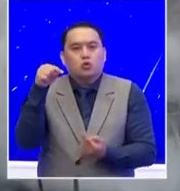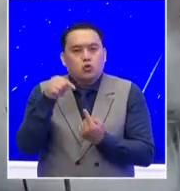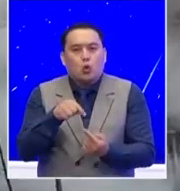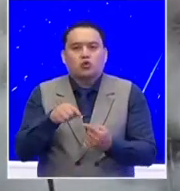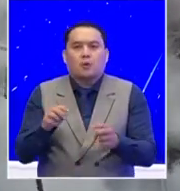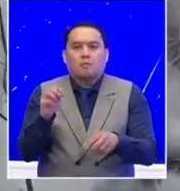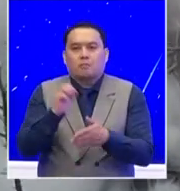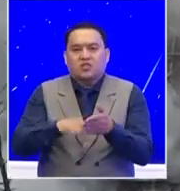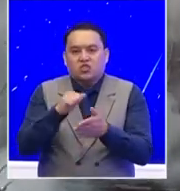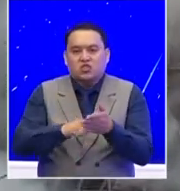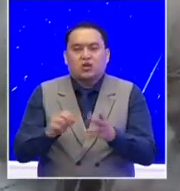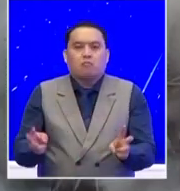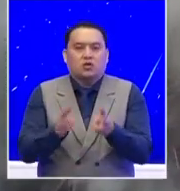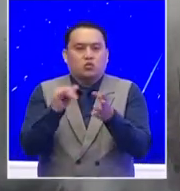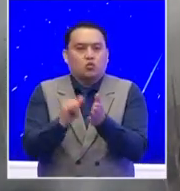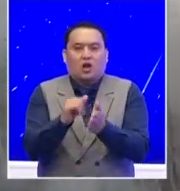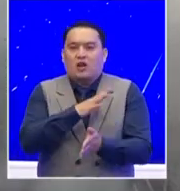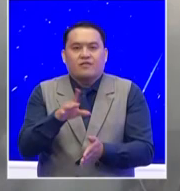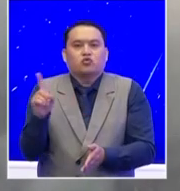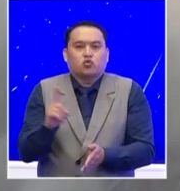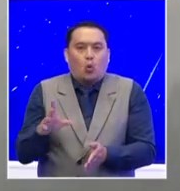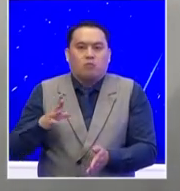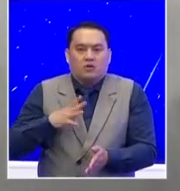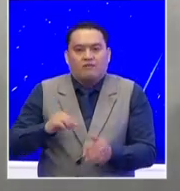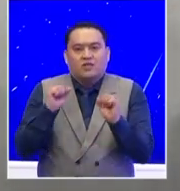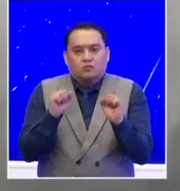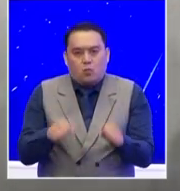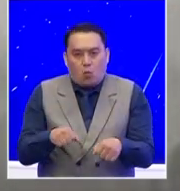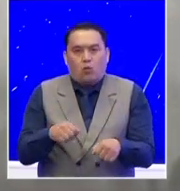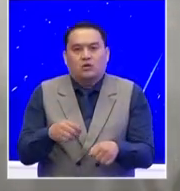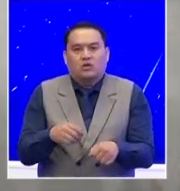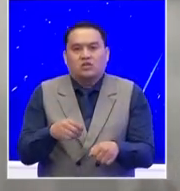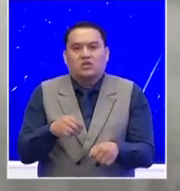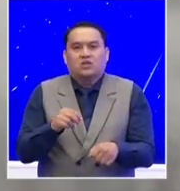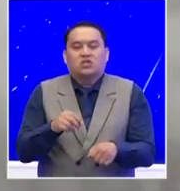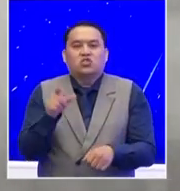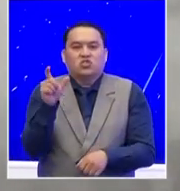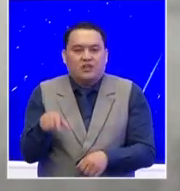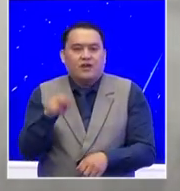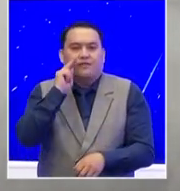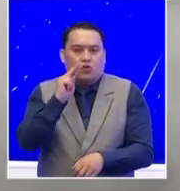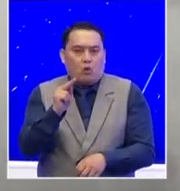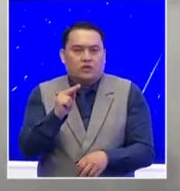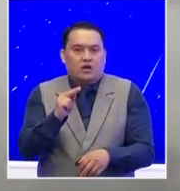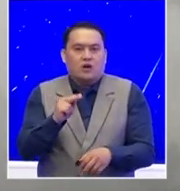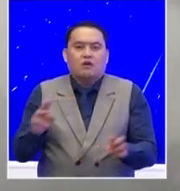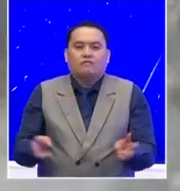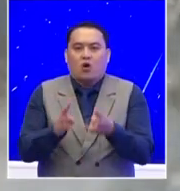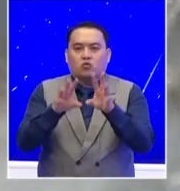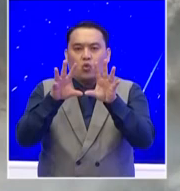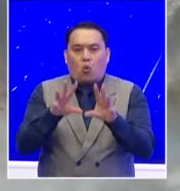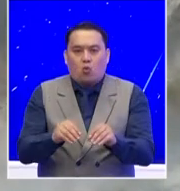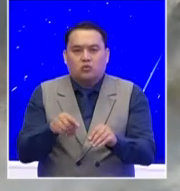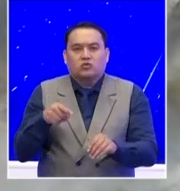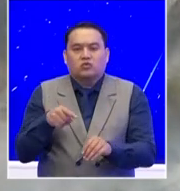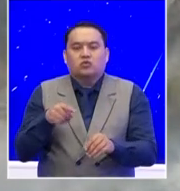причина пожара пока не установлена, но эксперты считают, что к нему, вероятнее всего, привел человеческий фактор. К борьбе с огнем привлечены